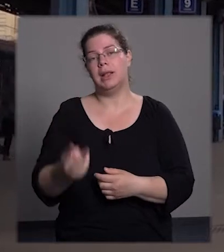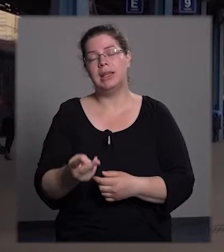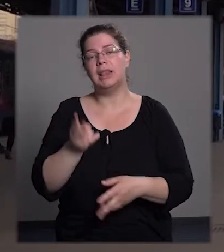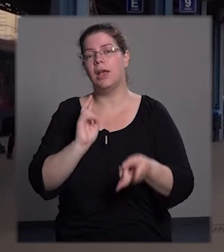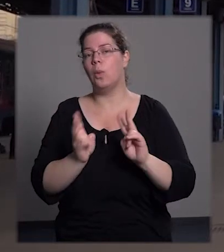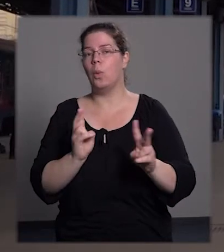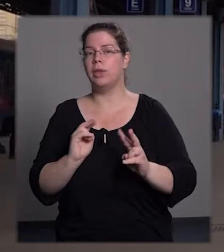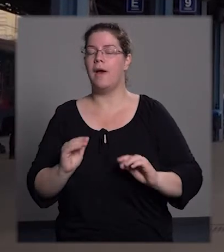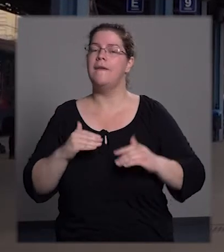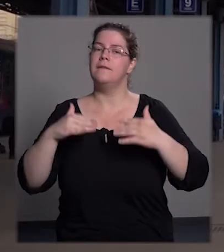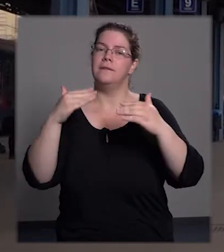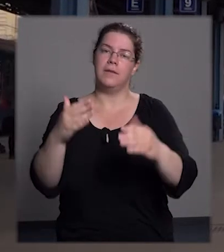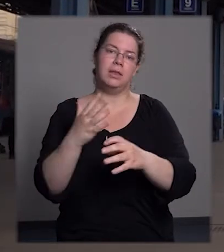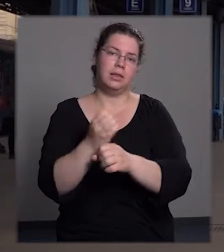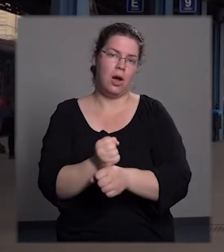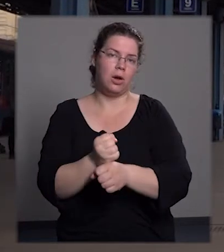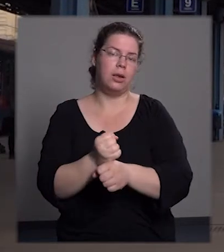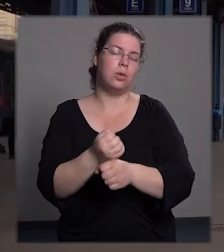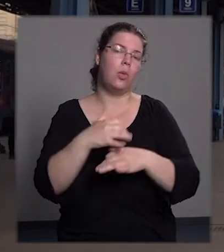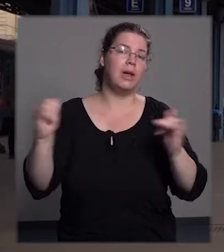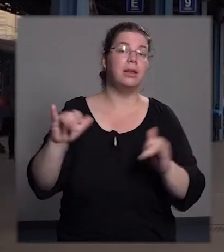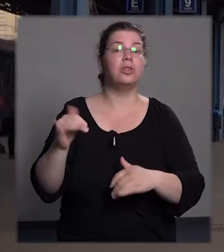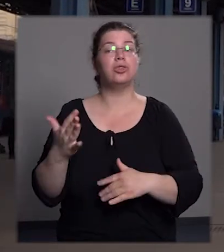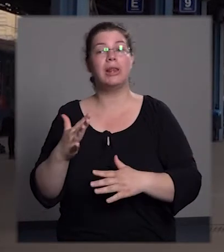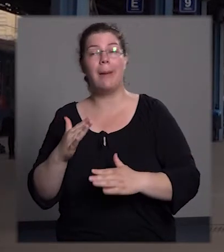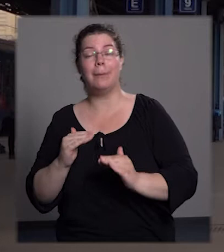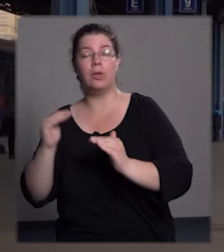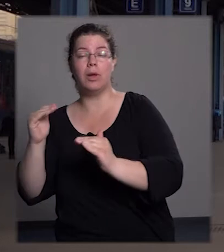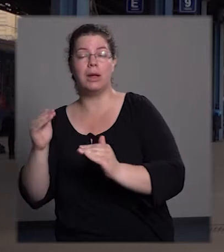hogy a fenntartható fejlődés és a nem növekedés között